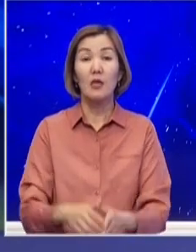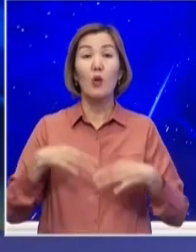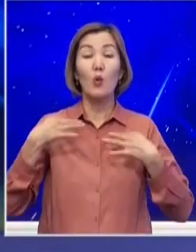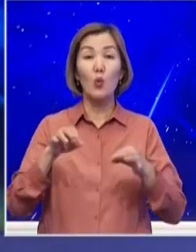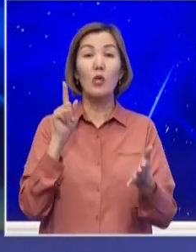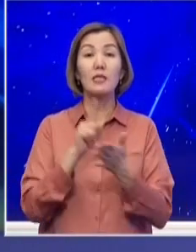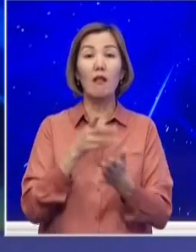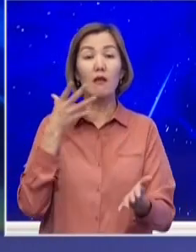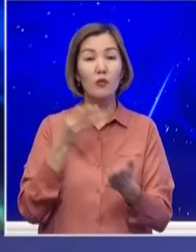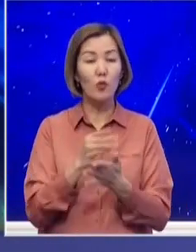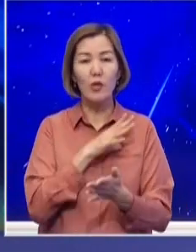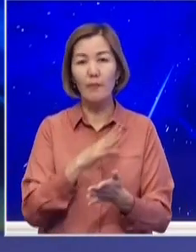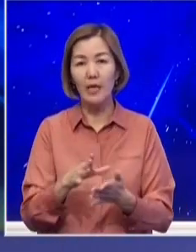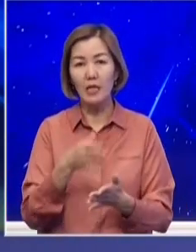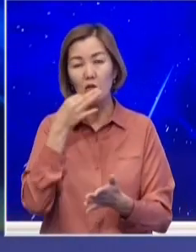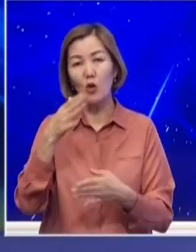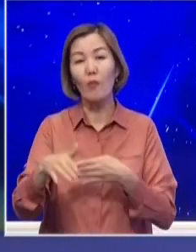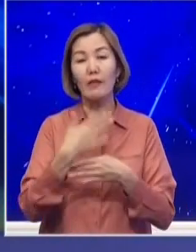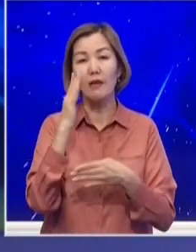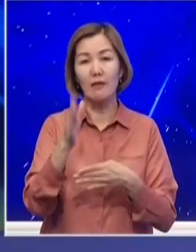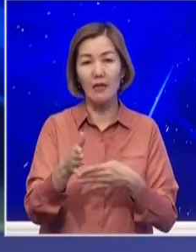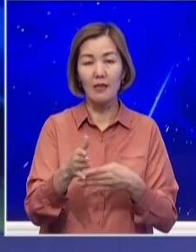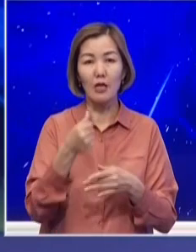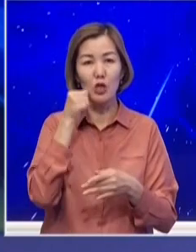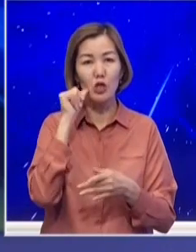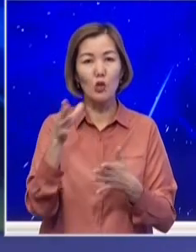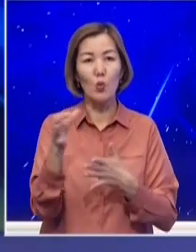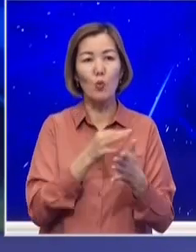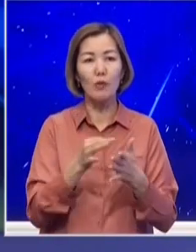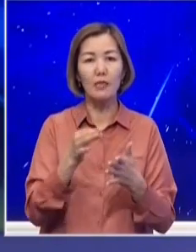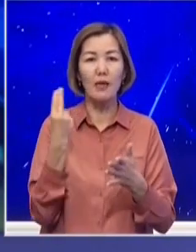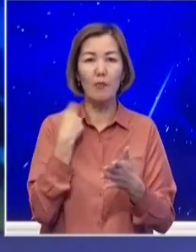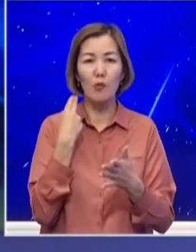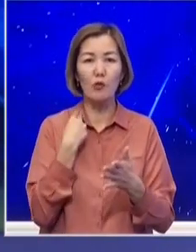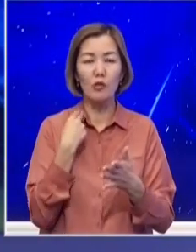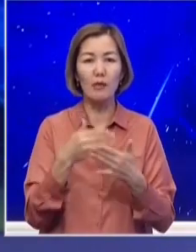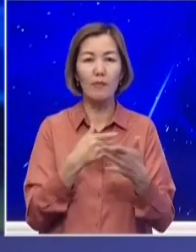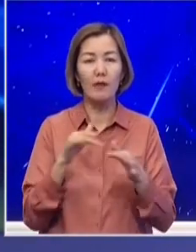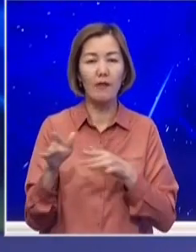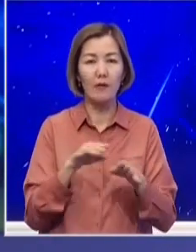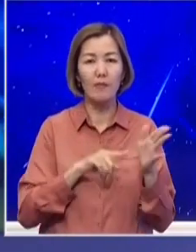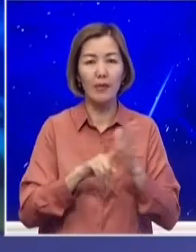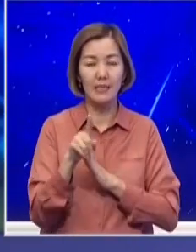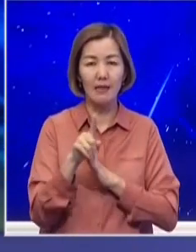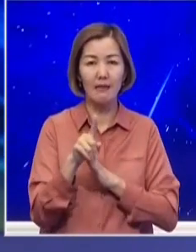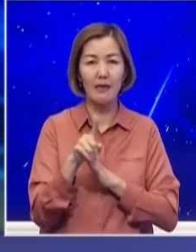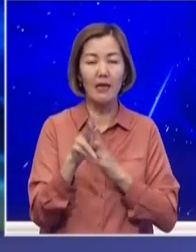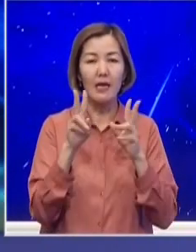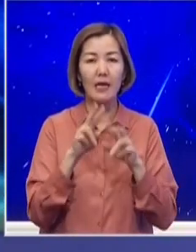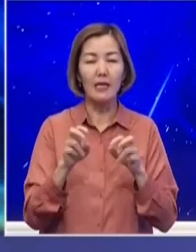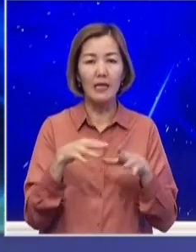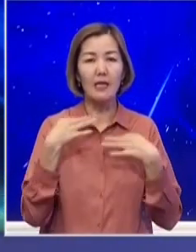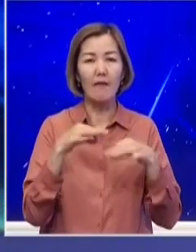Көлік салығын төлемегендер жауапқа тартылады. Күні кеше облыста борышкер профилактикалық іс-шарасы басталды. Аталмыш